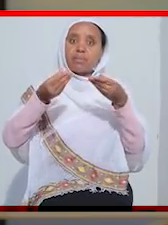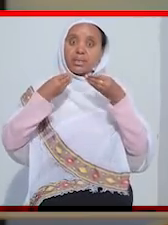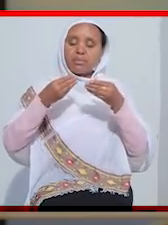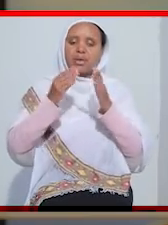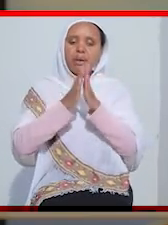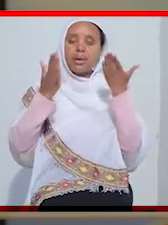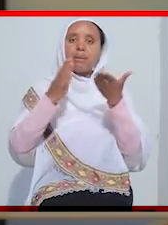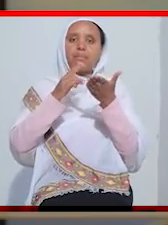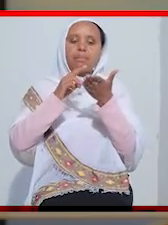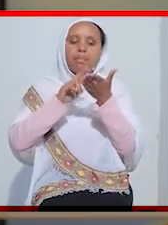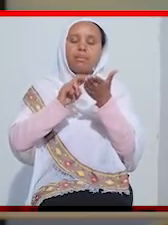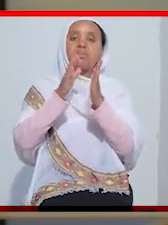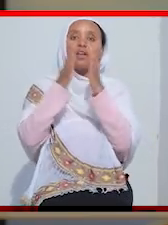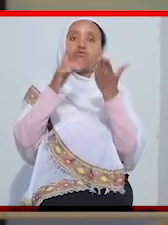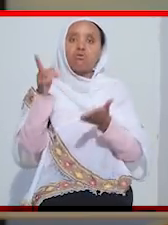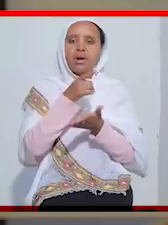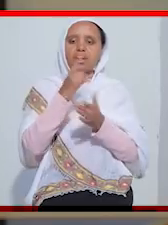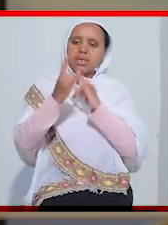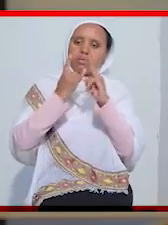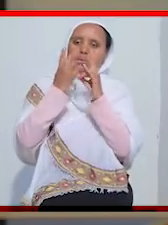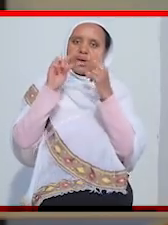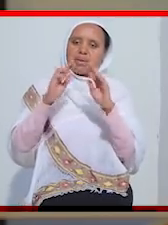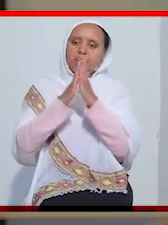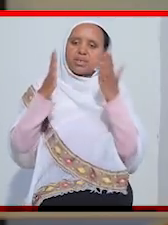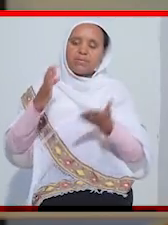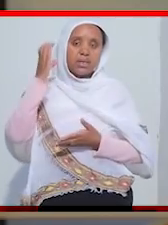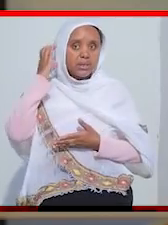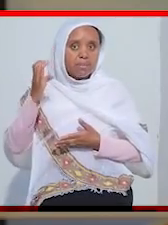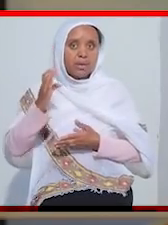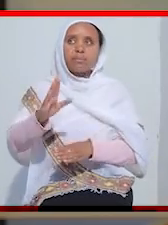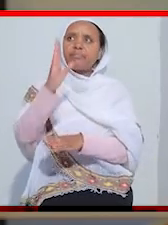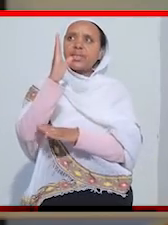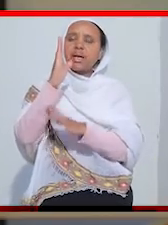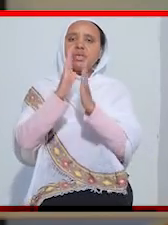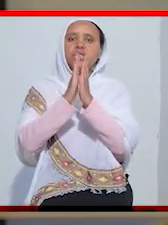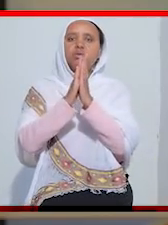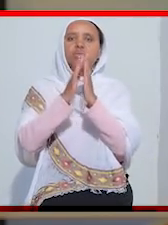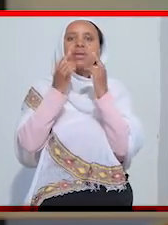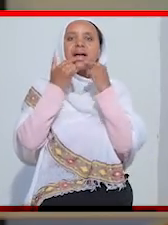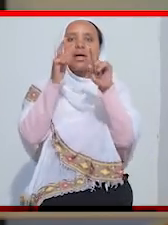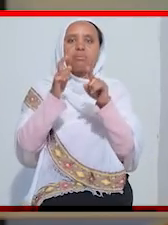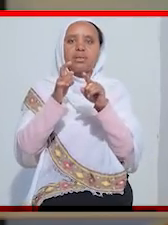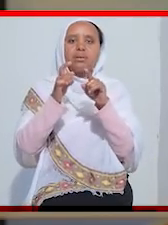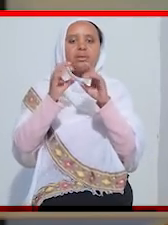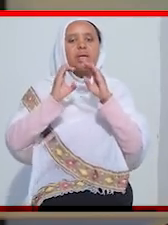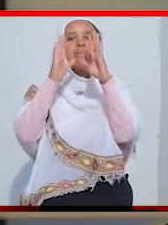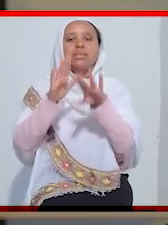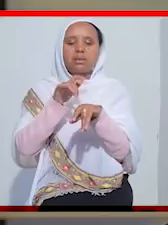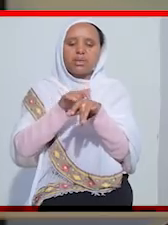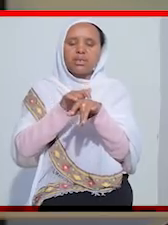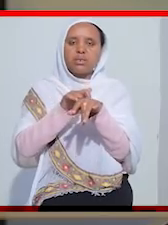የምንማርበት ዘመን የሚያስተምረን የሚነበብ መጽሐፍ ሆኗልና ከዘመኑ እያየን ከመጻሕፍት እየሰማን እግዚአብሔር